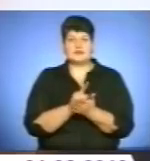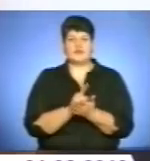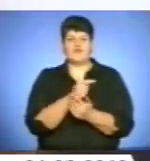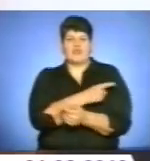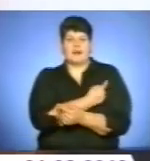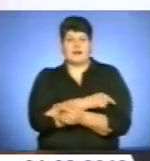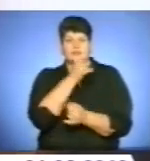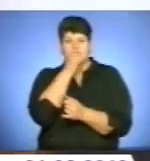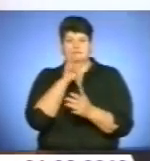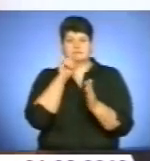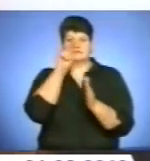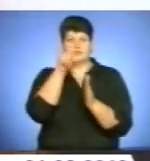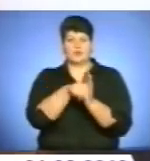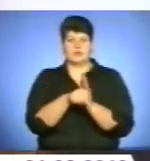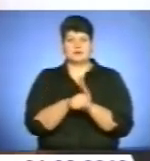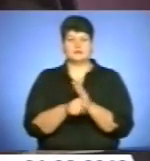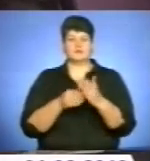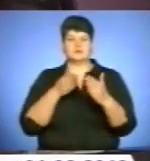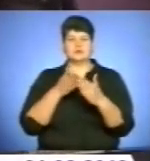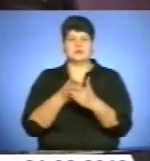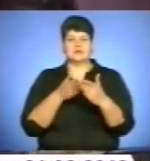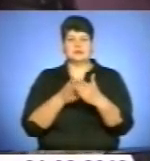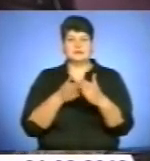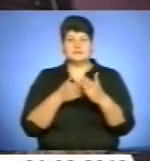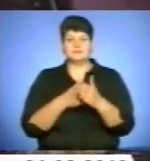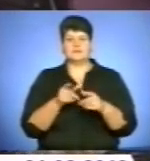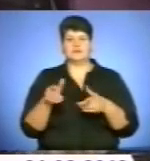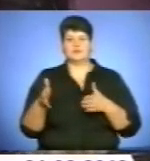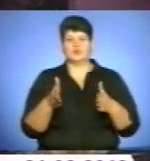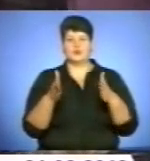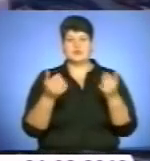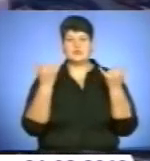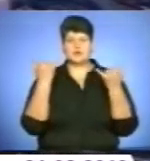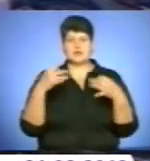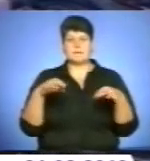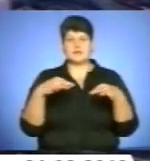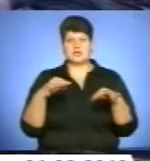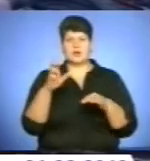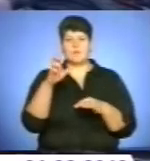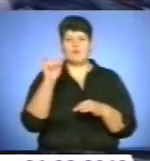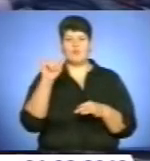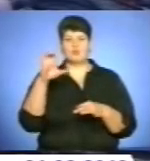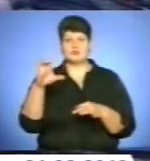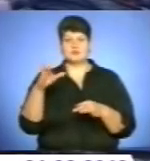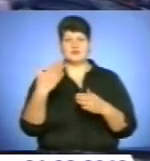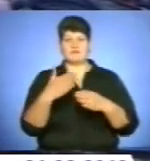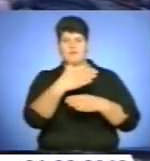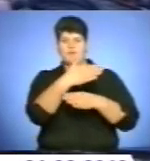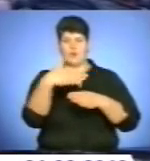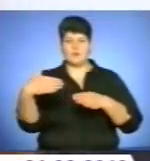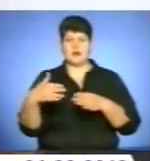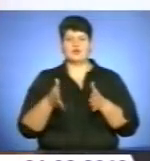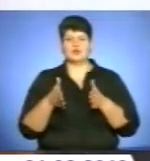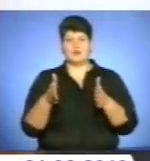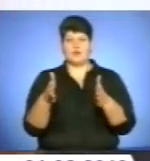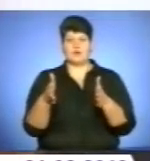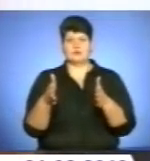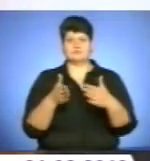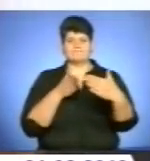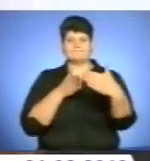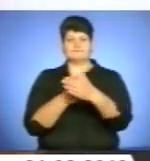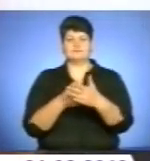Це неможливо. Затори на дорозі. Якщо сьогодні машина спринт, бус, вони ставлять поперек дороги, затор